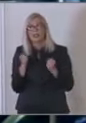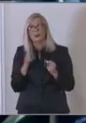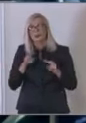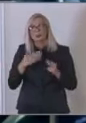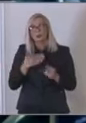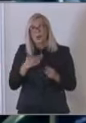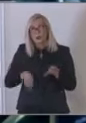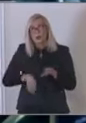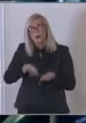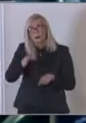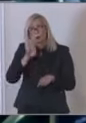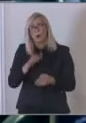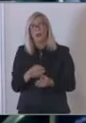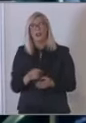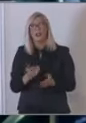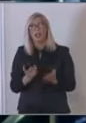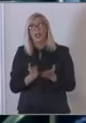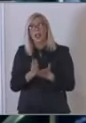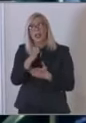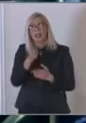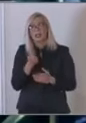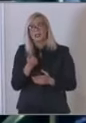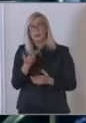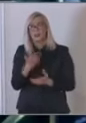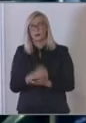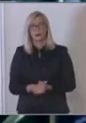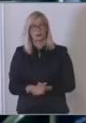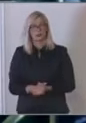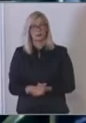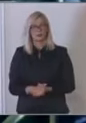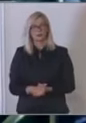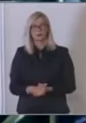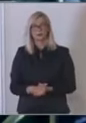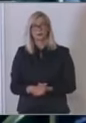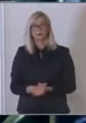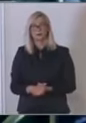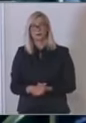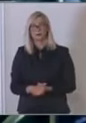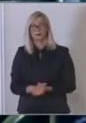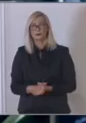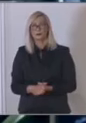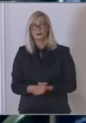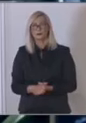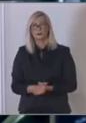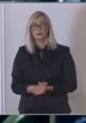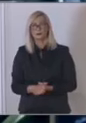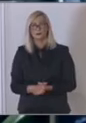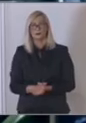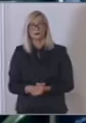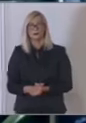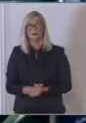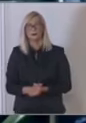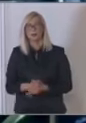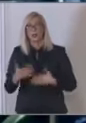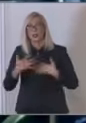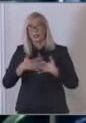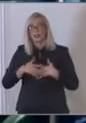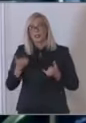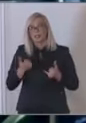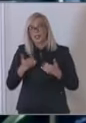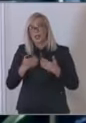A folët për punën e kufive që kanë qenë të mbyllur deri vonë, u hapën tani kufit pa kushte, pa test